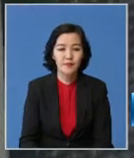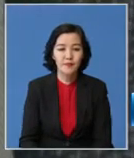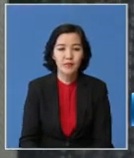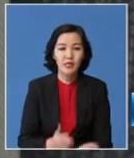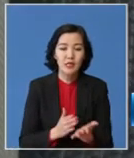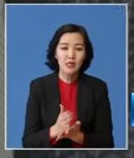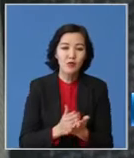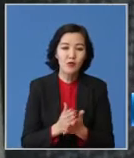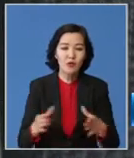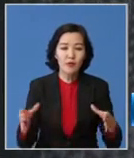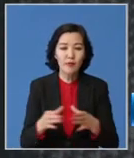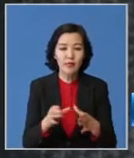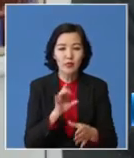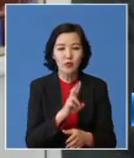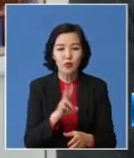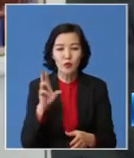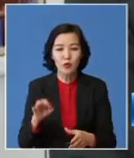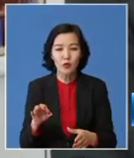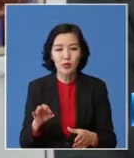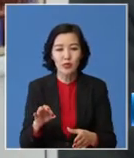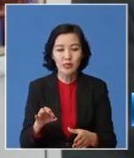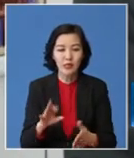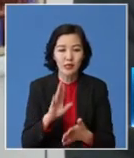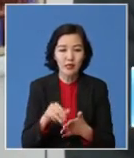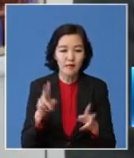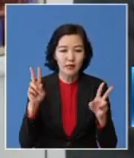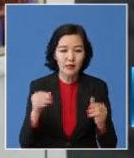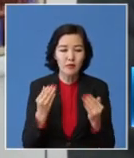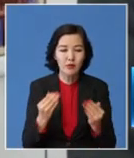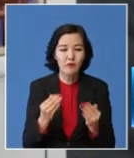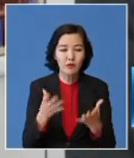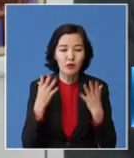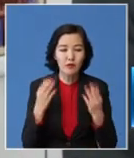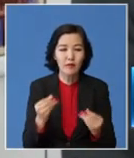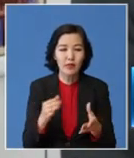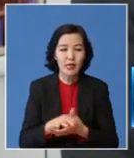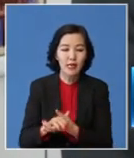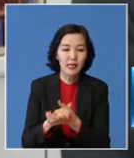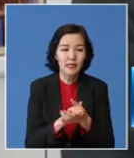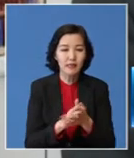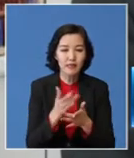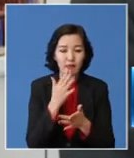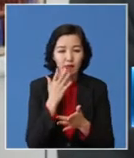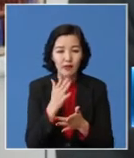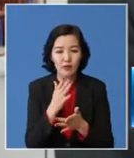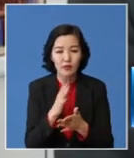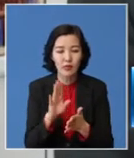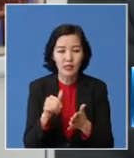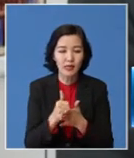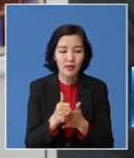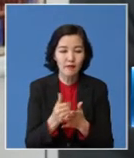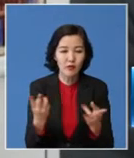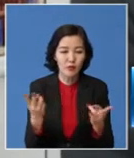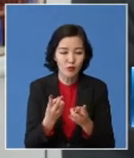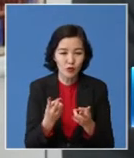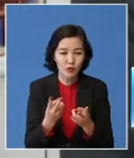Сотрудники партии «Нур Отан» подняли довольно-таки актуальную тему сегодняшнего дня. Единство народа – это главный принцип, которого мы все придерживаемся.